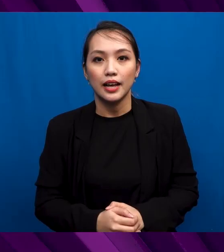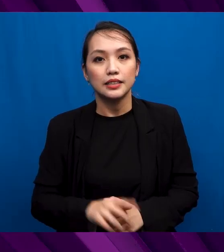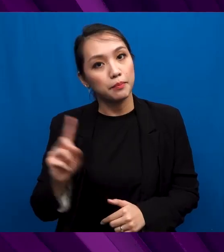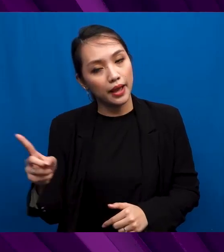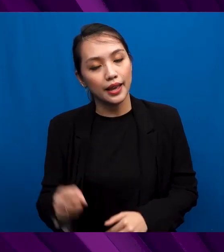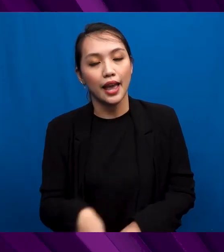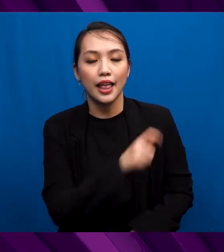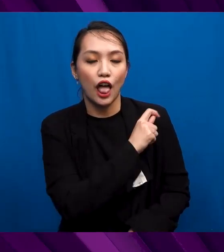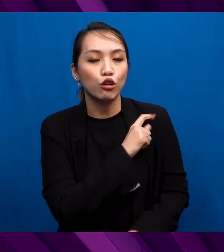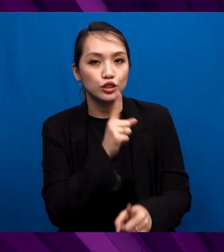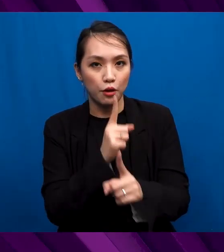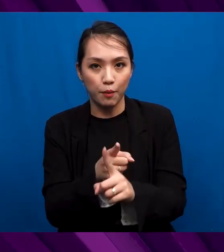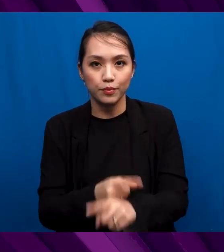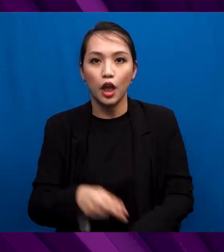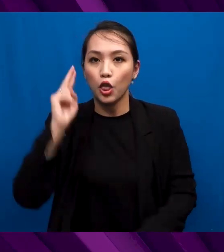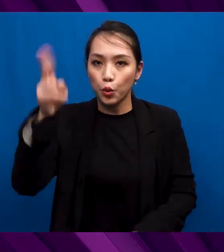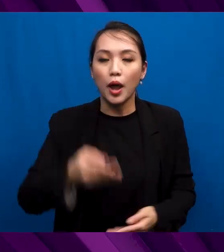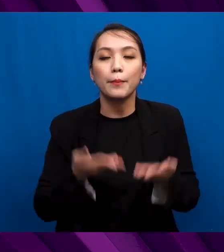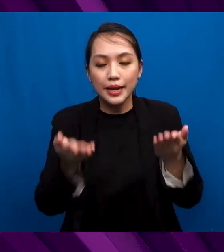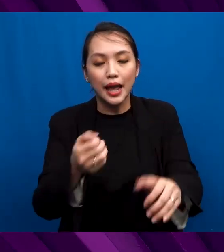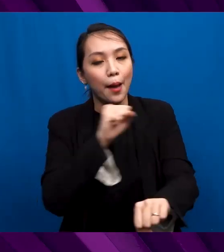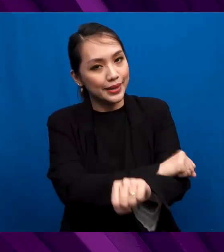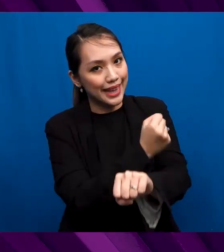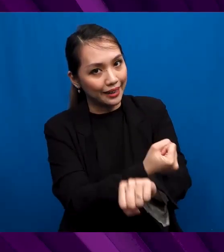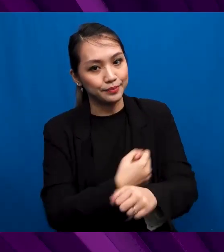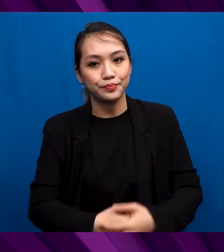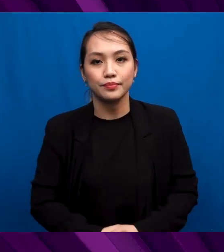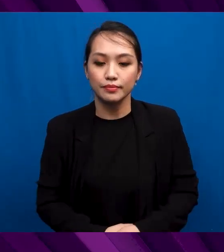worry. Musa berkata, berkati Tuhan